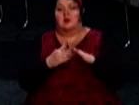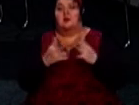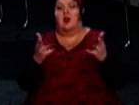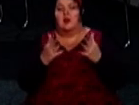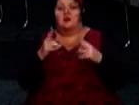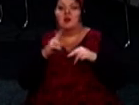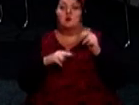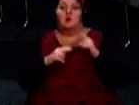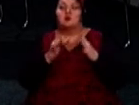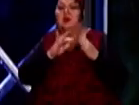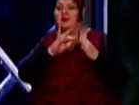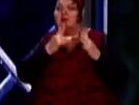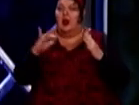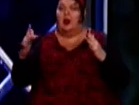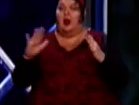які